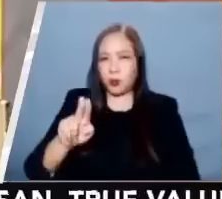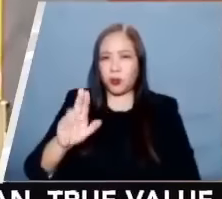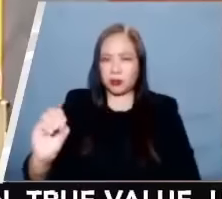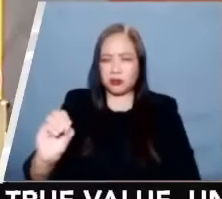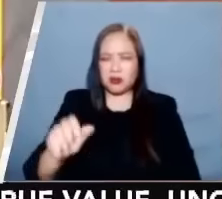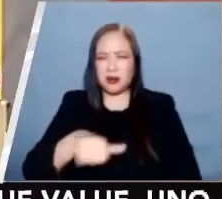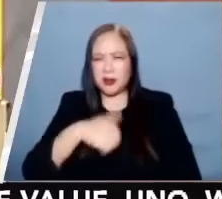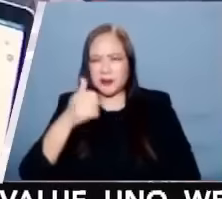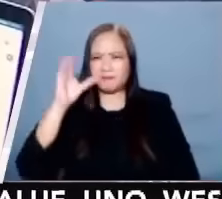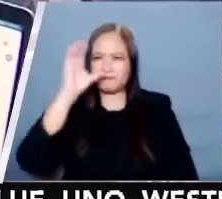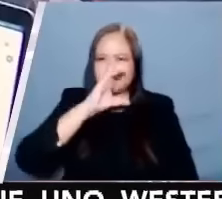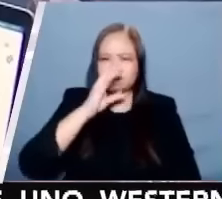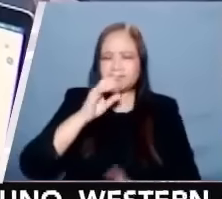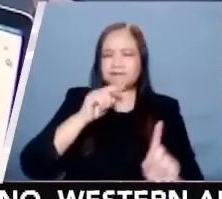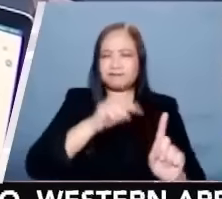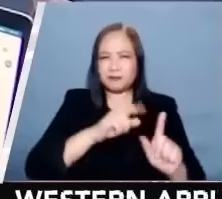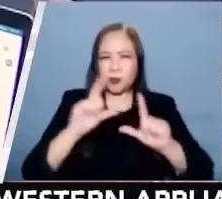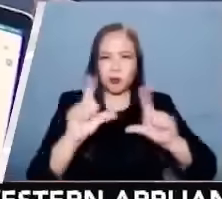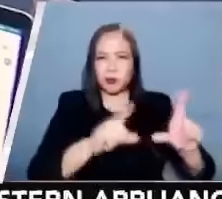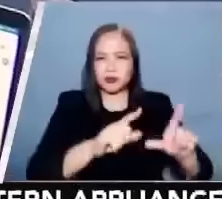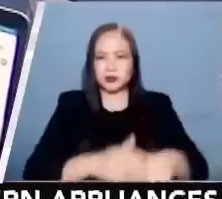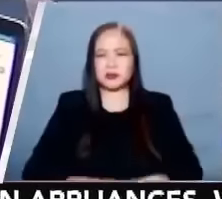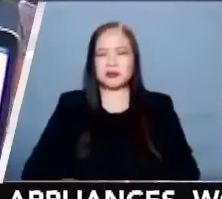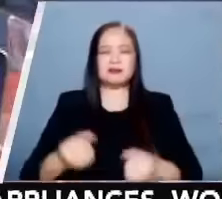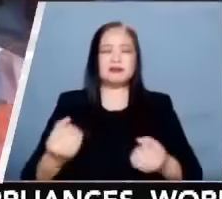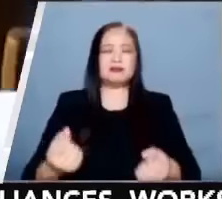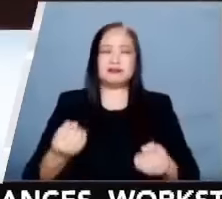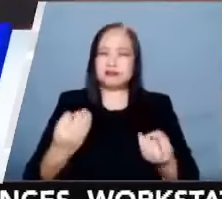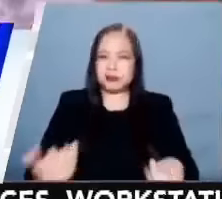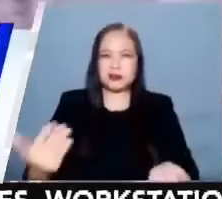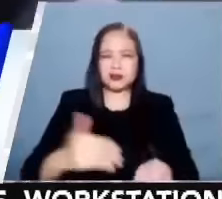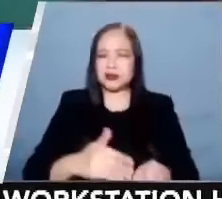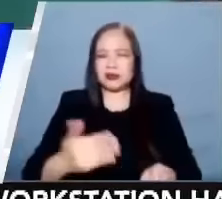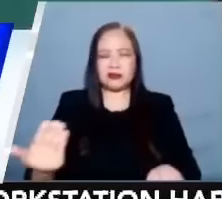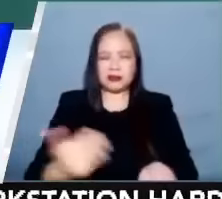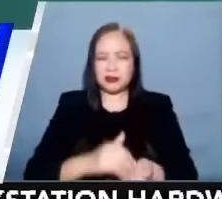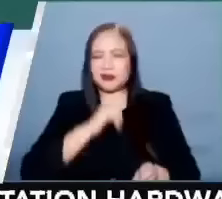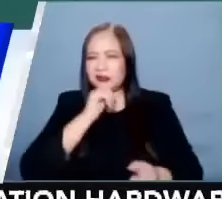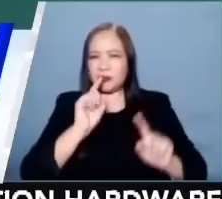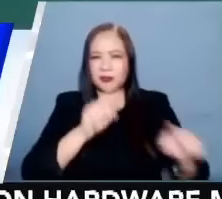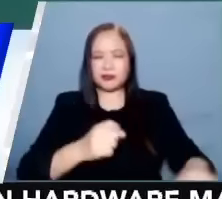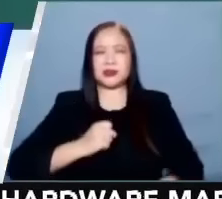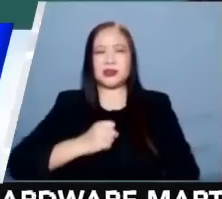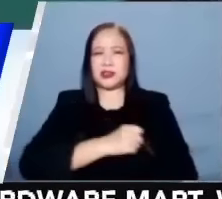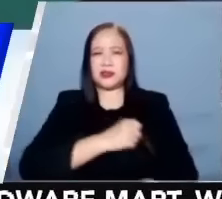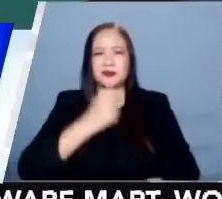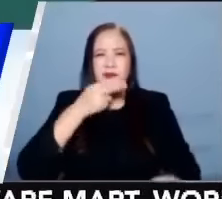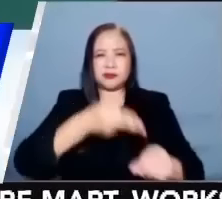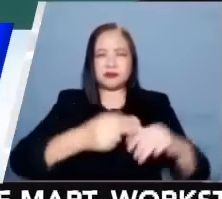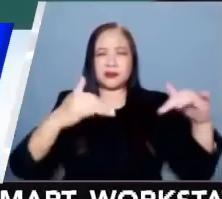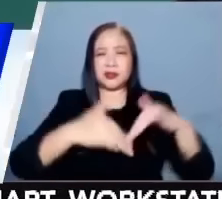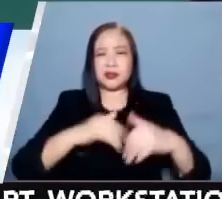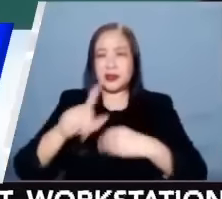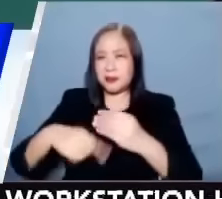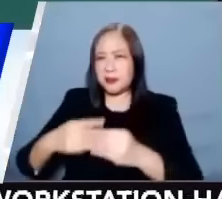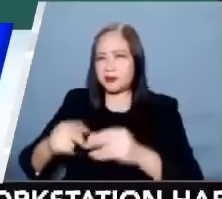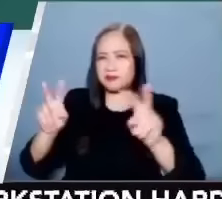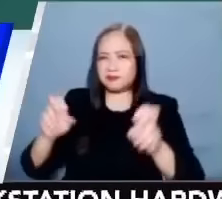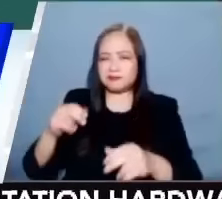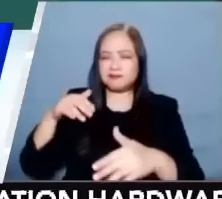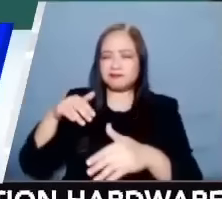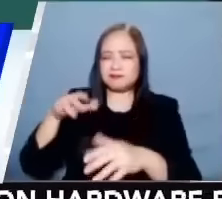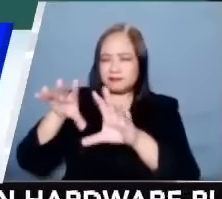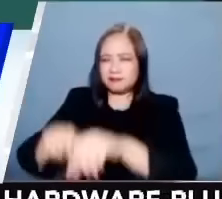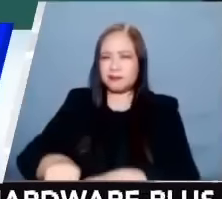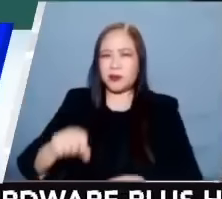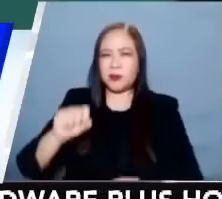pinaghahanap. Ilang beses hindi dumalo ang alkalde sa pagdinig ng Senado ukol sa sinalakay na pogo sa Bamban Tarlac. Ayon kay PNP